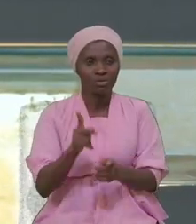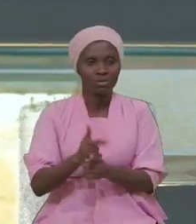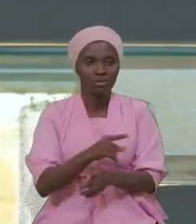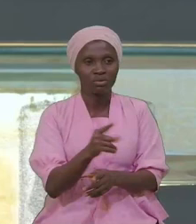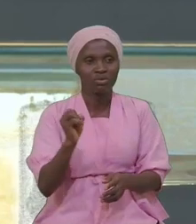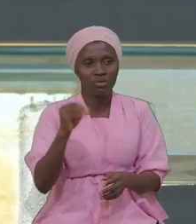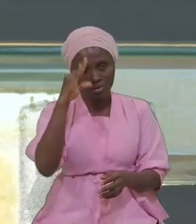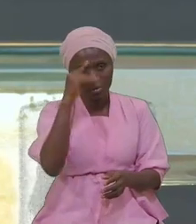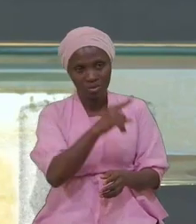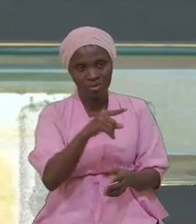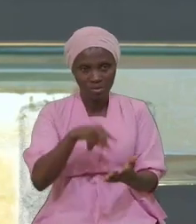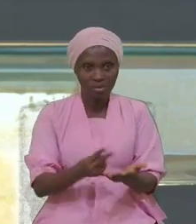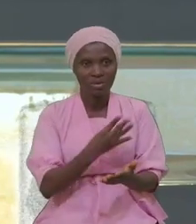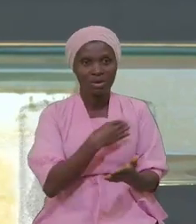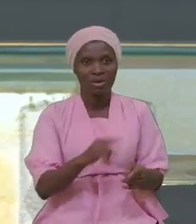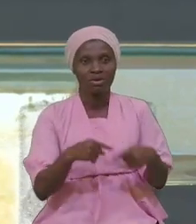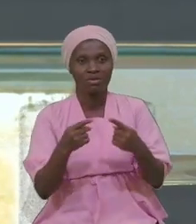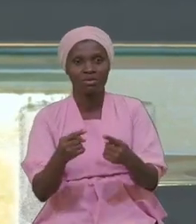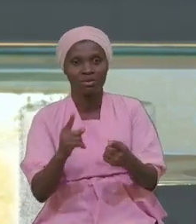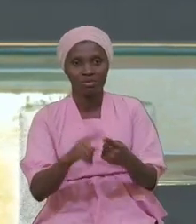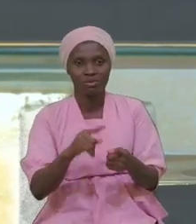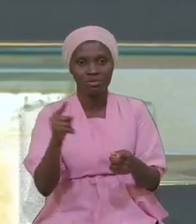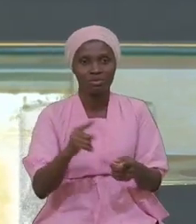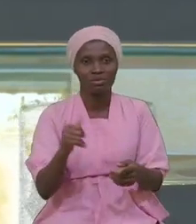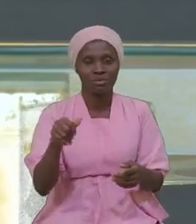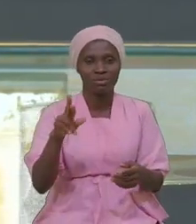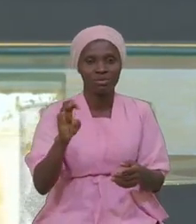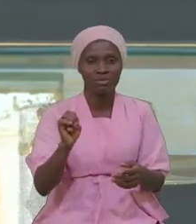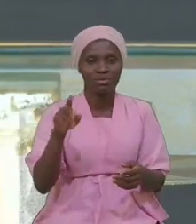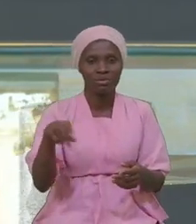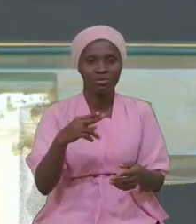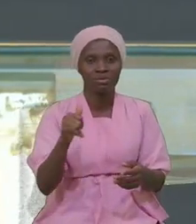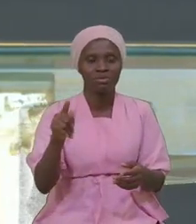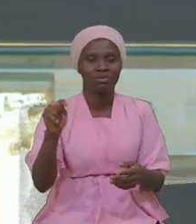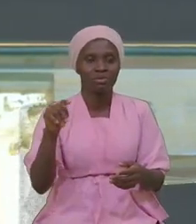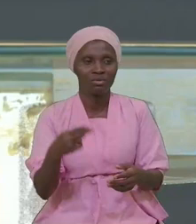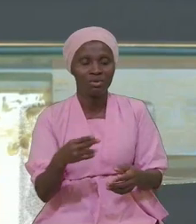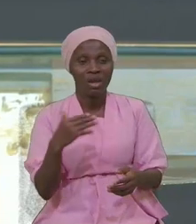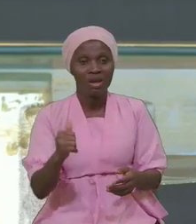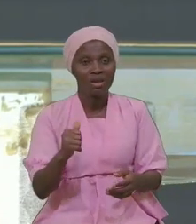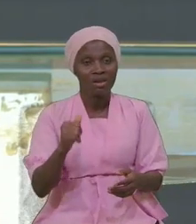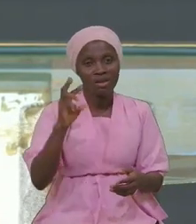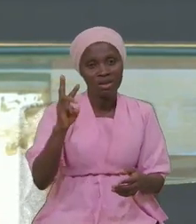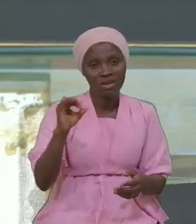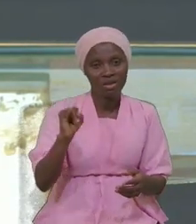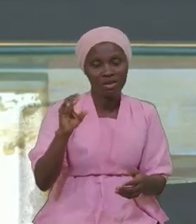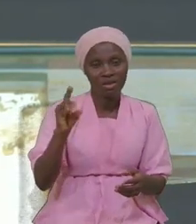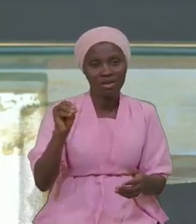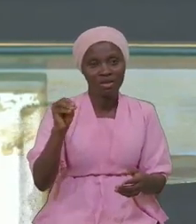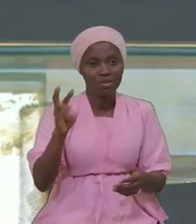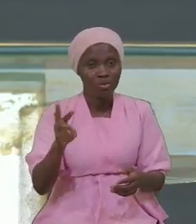Une femme veuve va me nourrir. Il se leva, une femme veuve que je n'ai